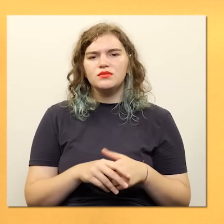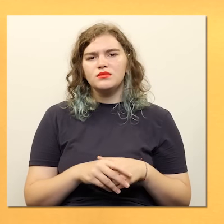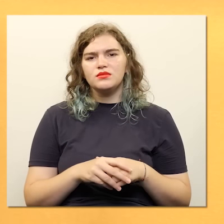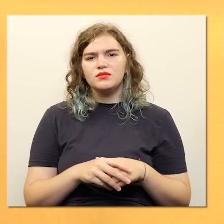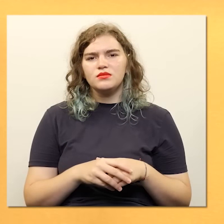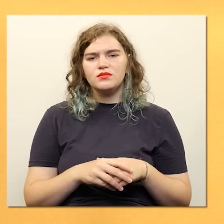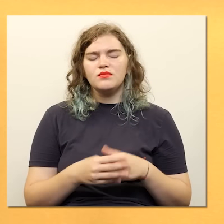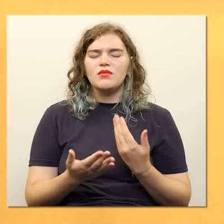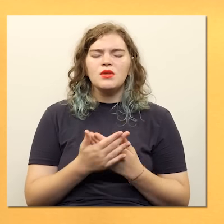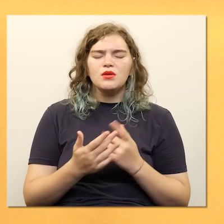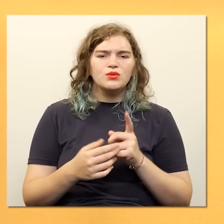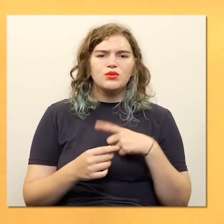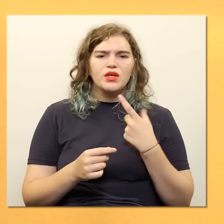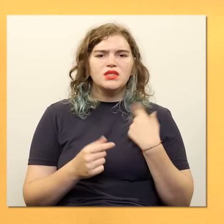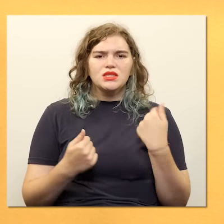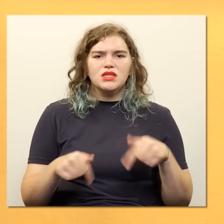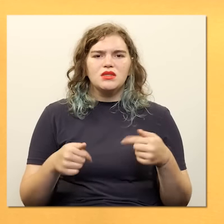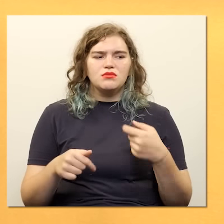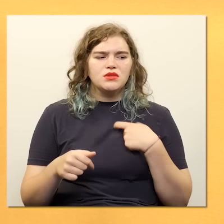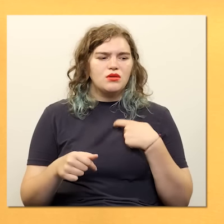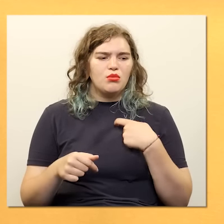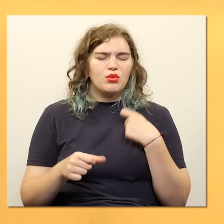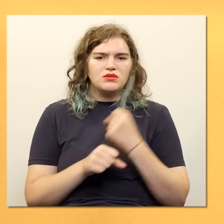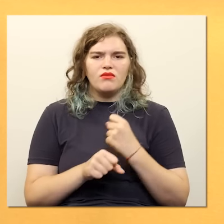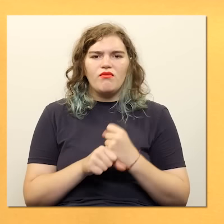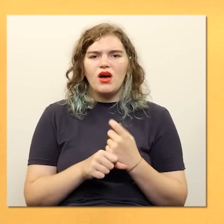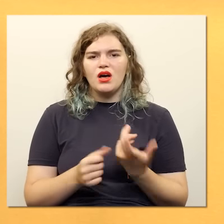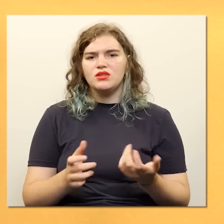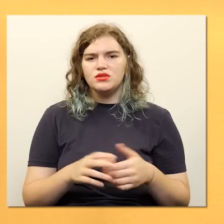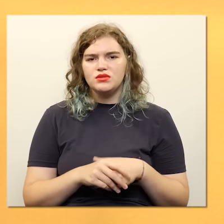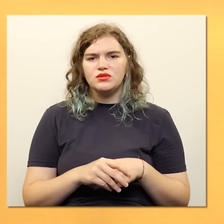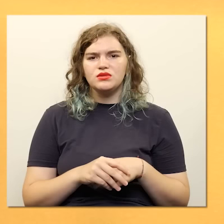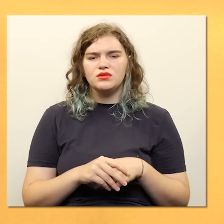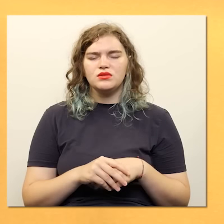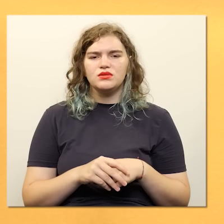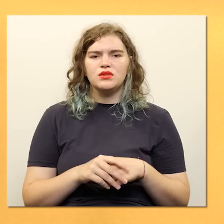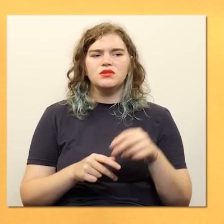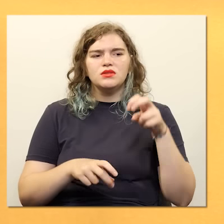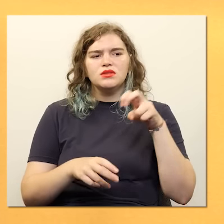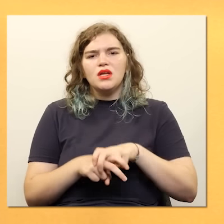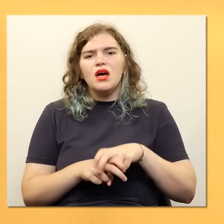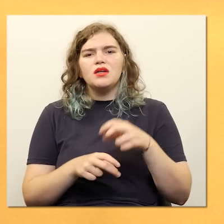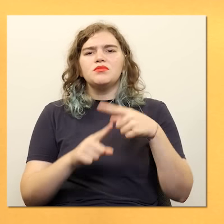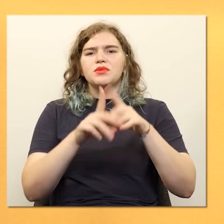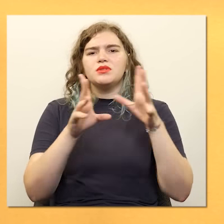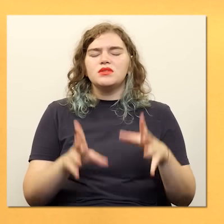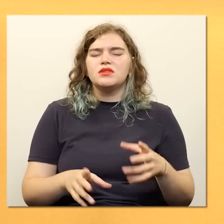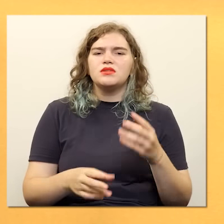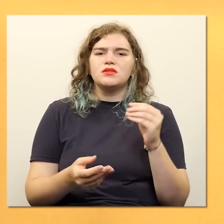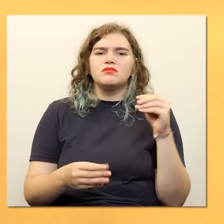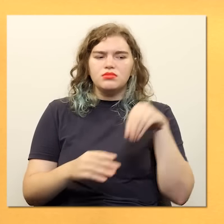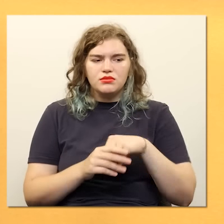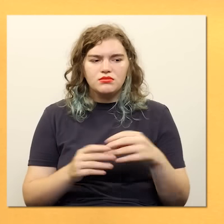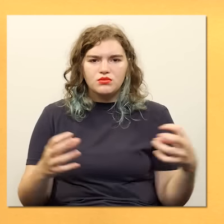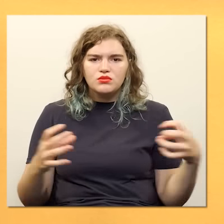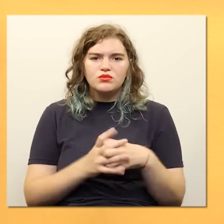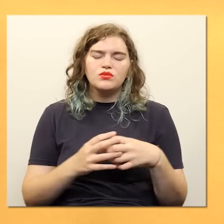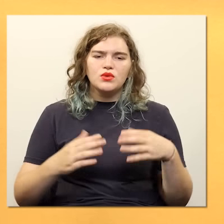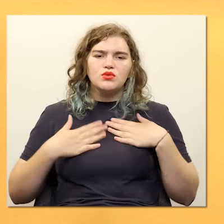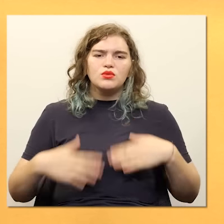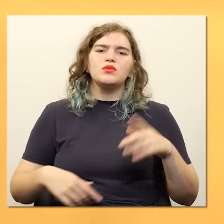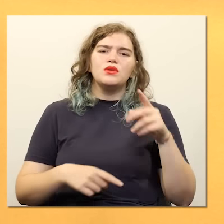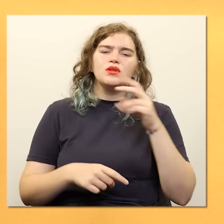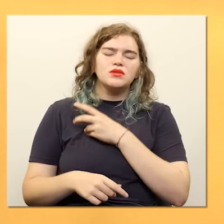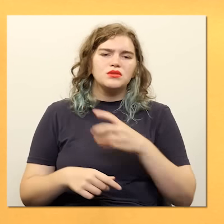că nu-i nimic să nu poți să faci. Să stai în biserică, să stai în popor, să faci parte din trupul